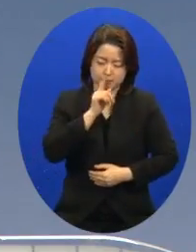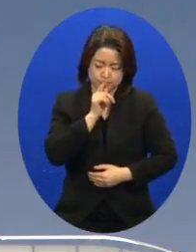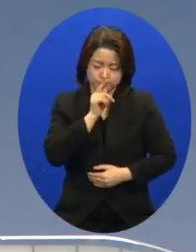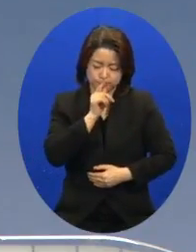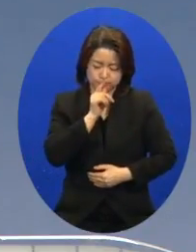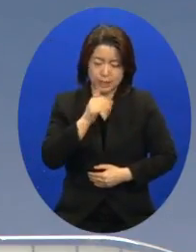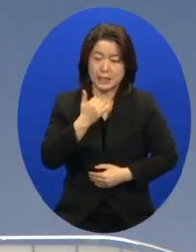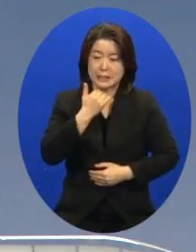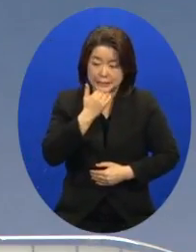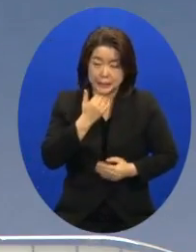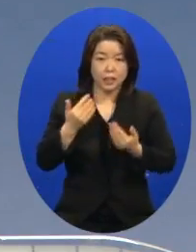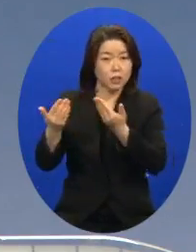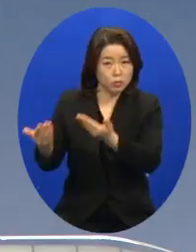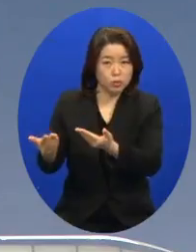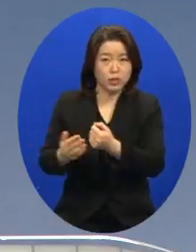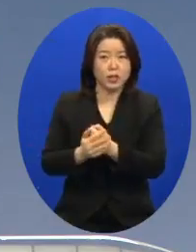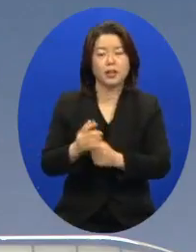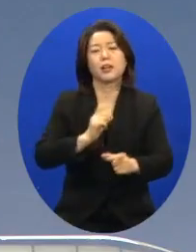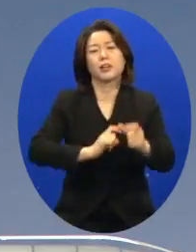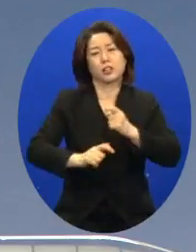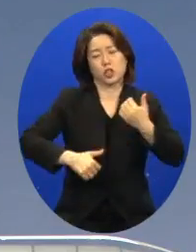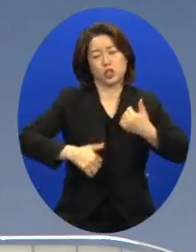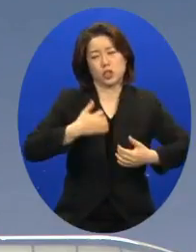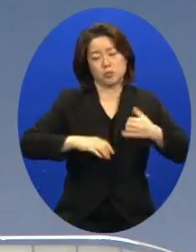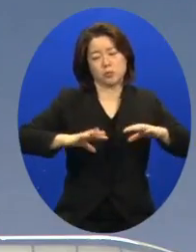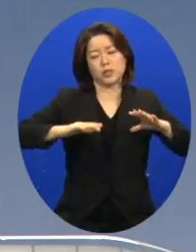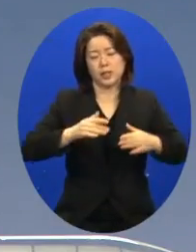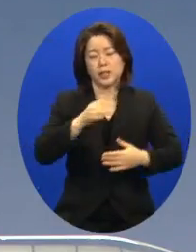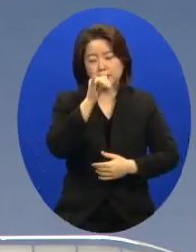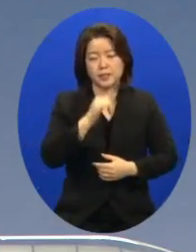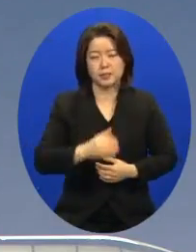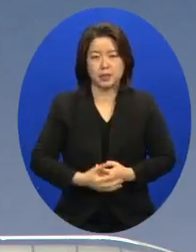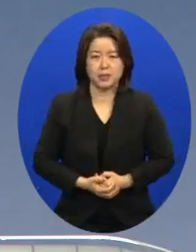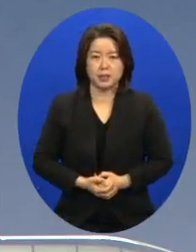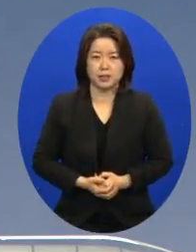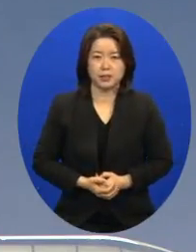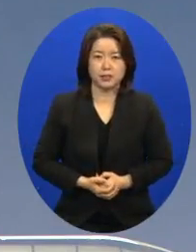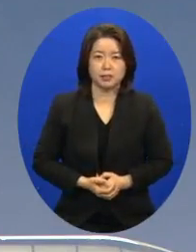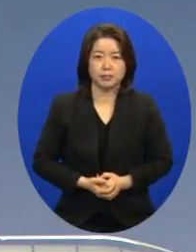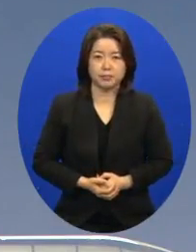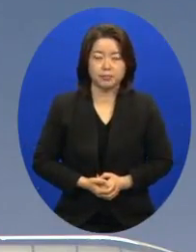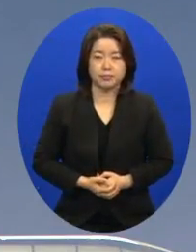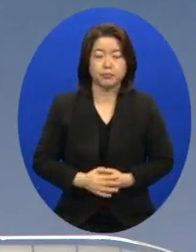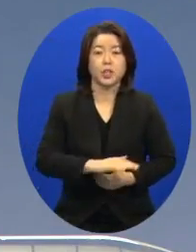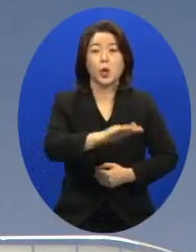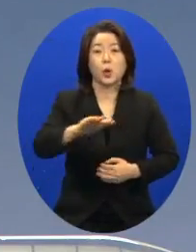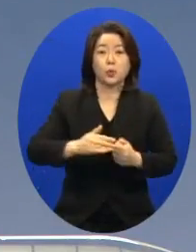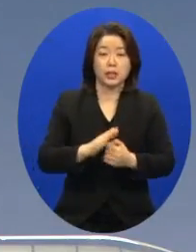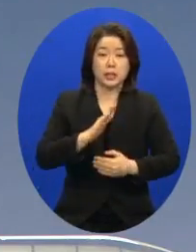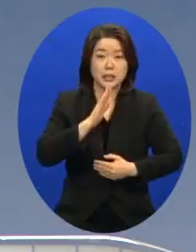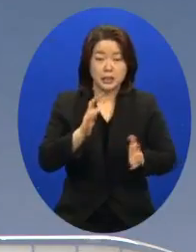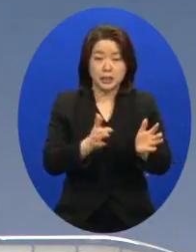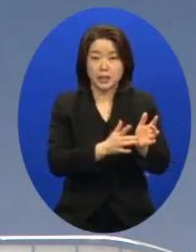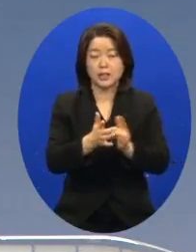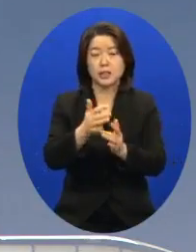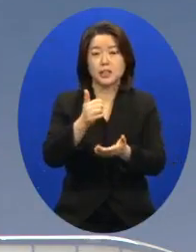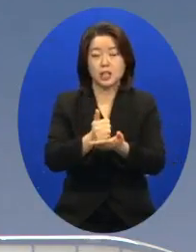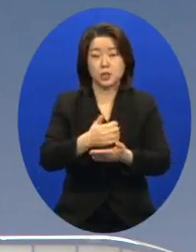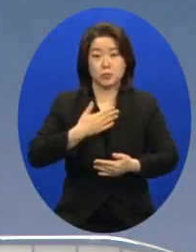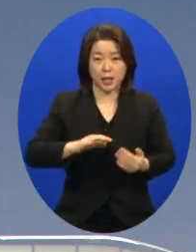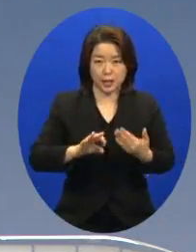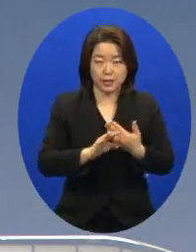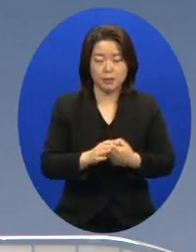기다려 준 것이 훨씬 기쁘고 자랑스럽지 않겠습니까 우리가 진짜 예수님을 안다면 정말